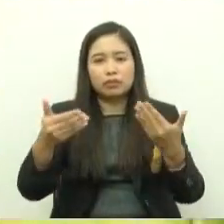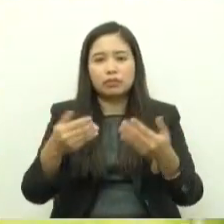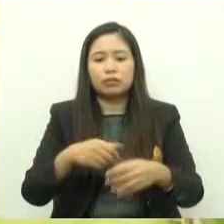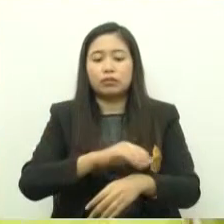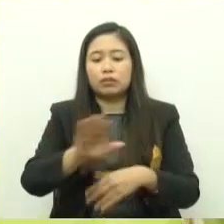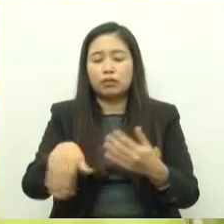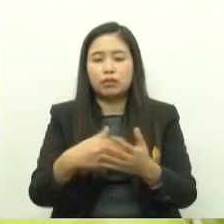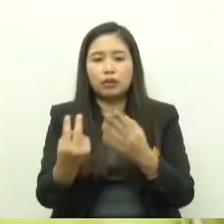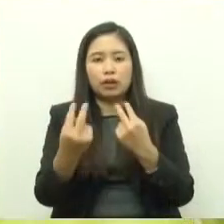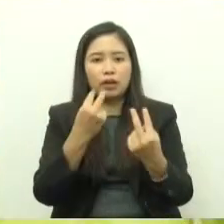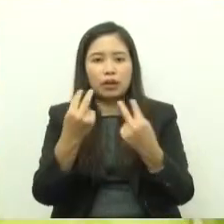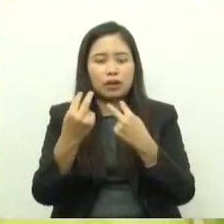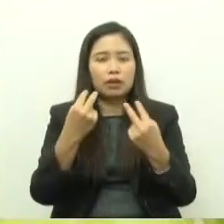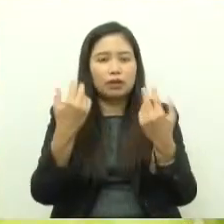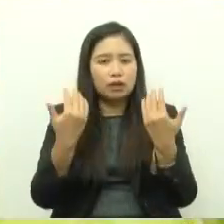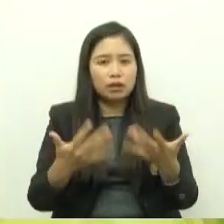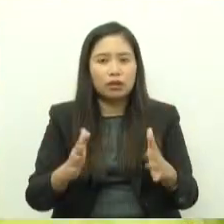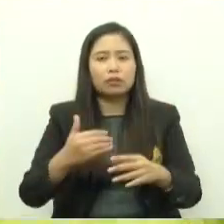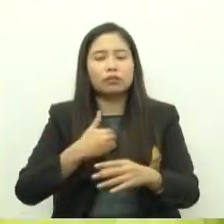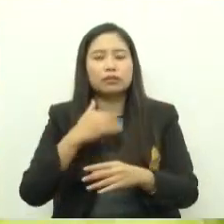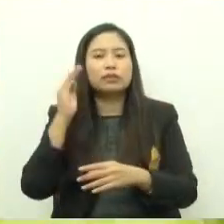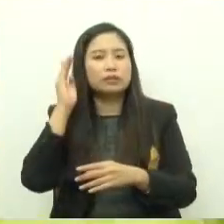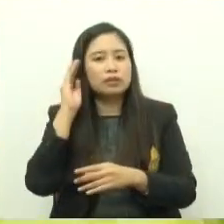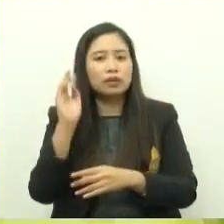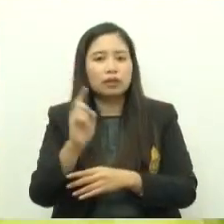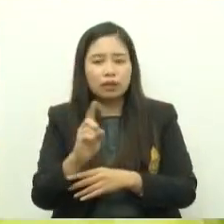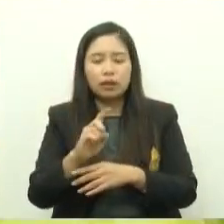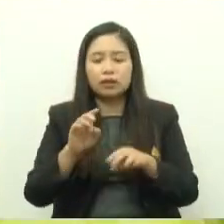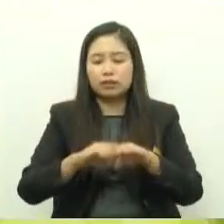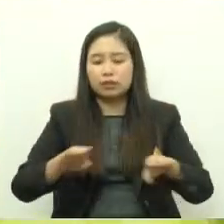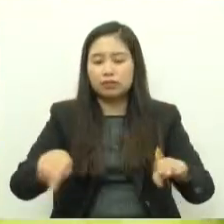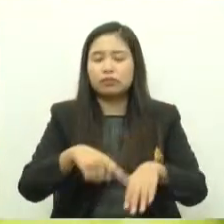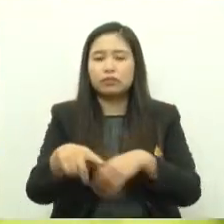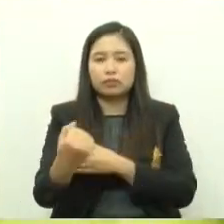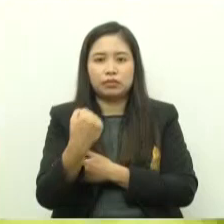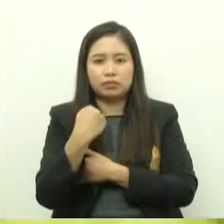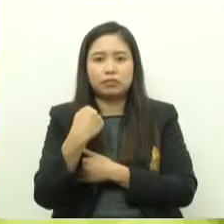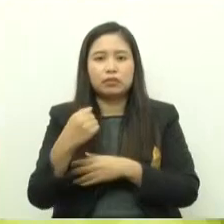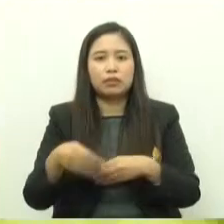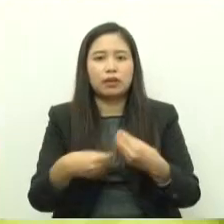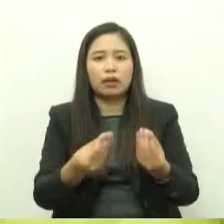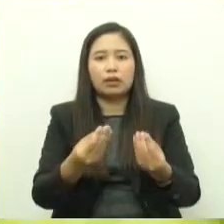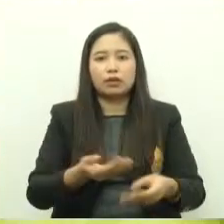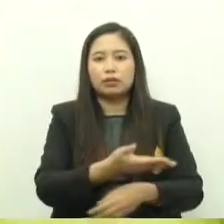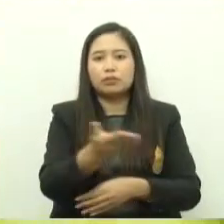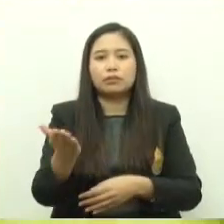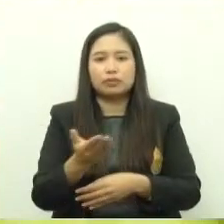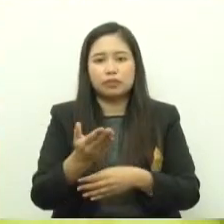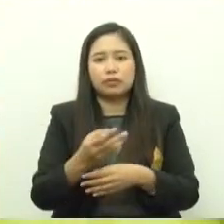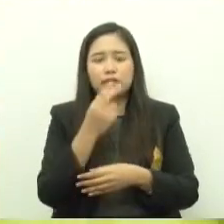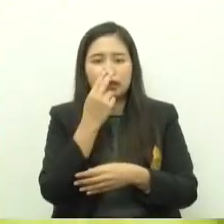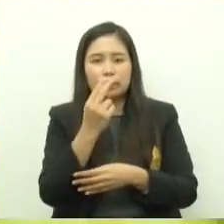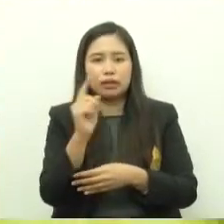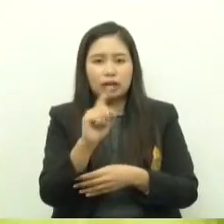ทึ่งในผลงานของพวกเขาแล้วเราเชื่อว่าพวกเขาจะเป็นแรงบันดาลใจอย่างดีเยี่ยมให้กับคนทั่วไปที่ได้เห็น